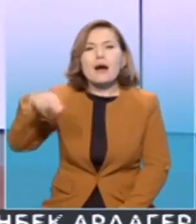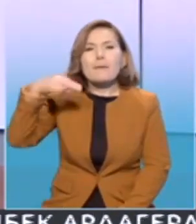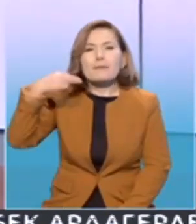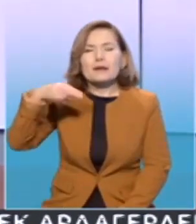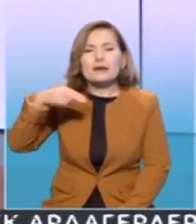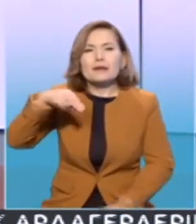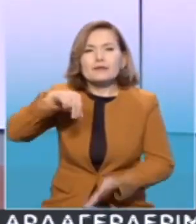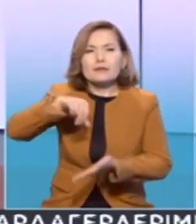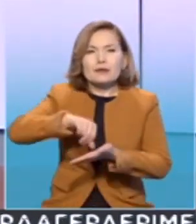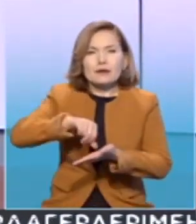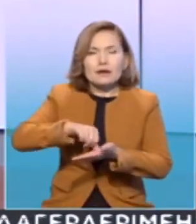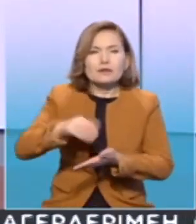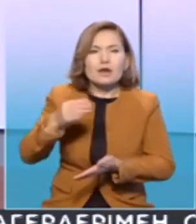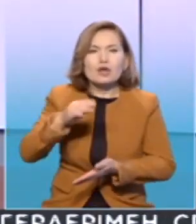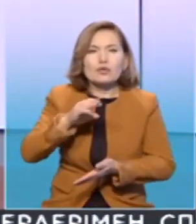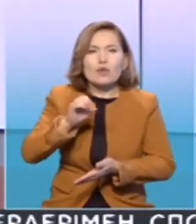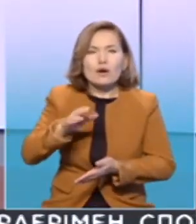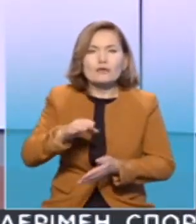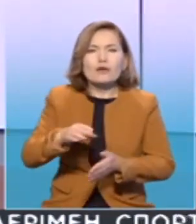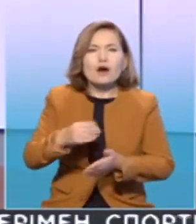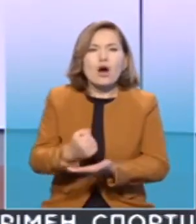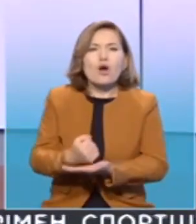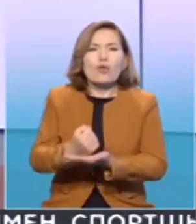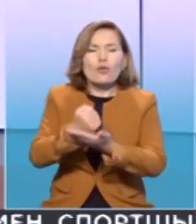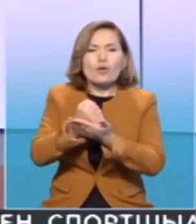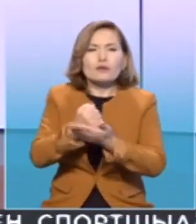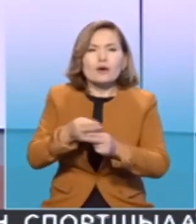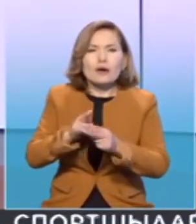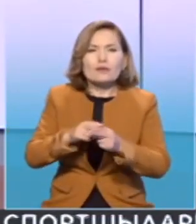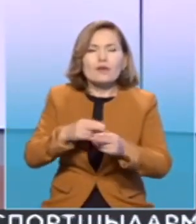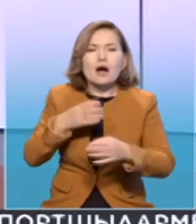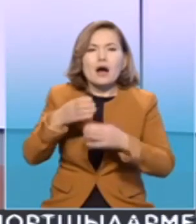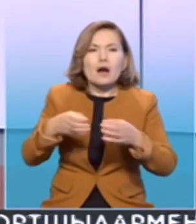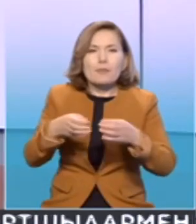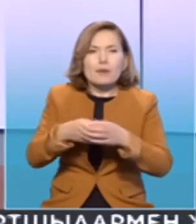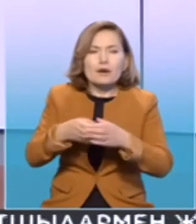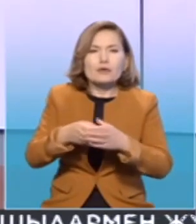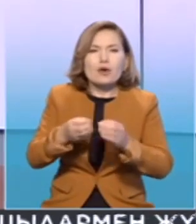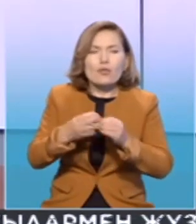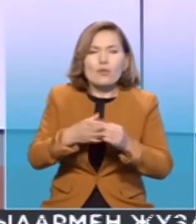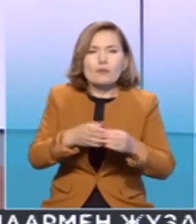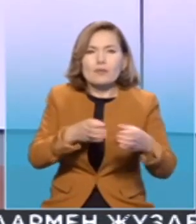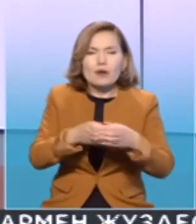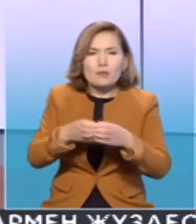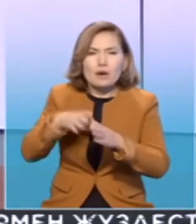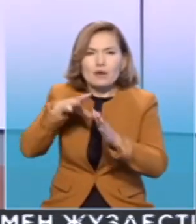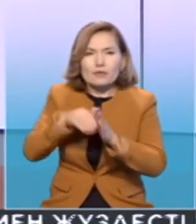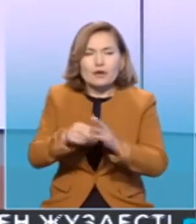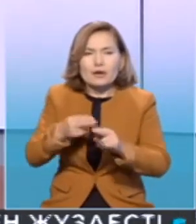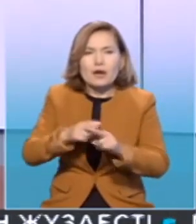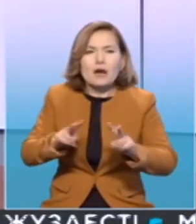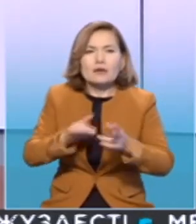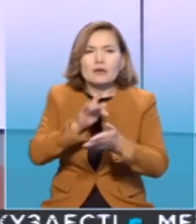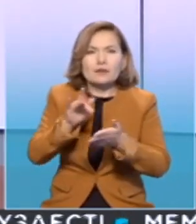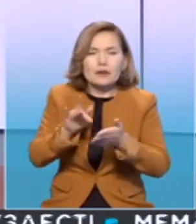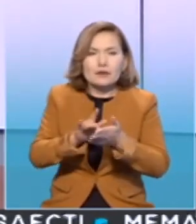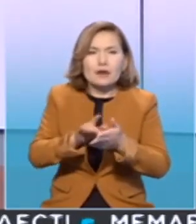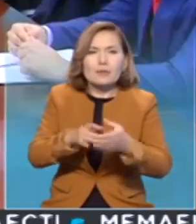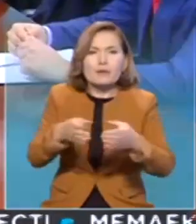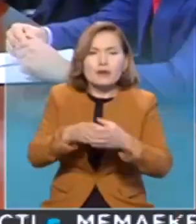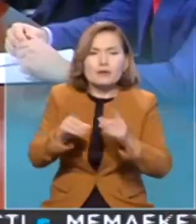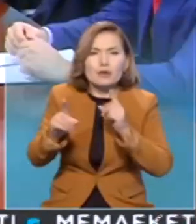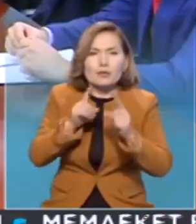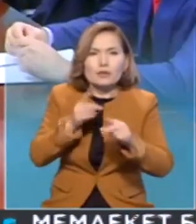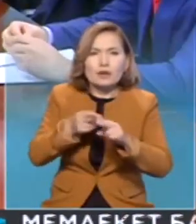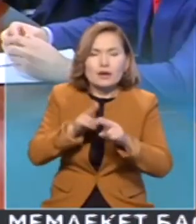президенттікке кандидат Қасым-Жомарт Тоқаевты қолдау жөніндегі халықтық коалицияға тағы 15 қоғамдық ұйым қосылды. Елордада ұйымдастыру комитетінің